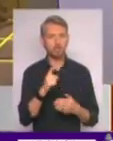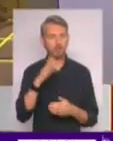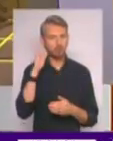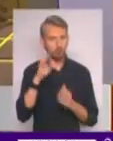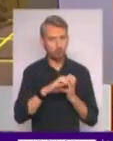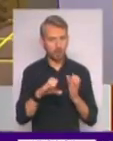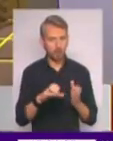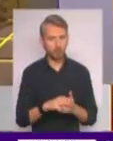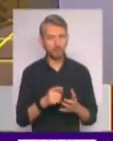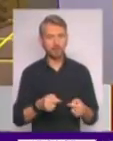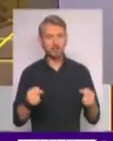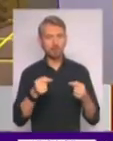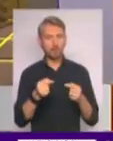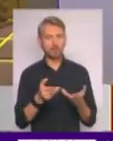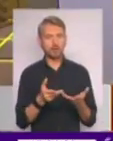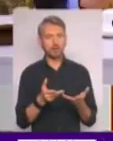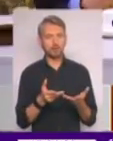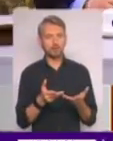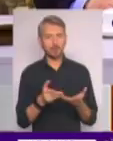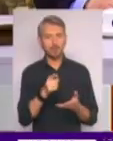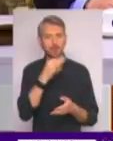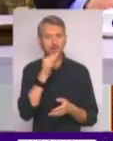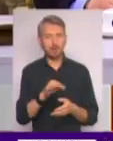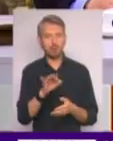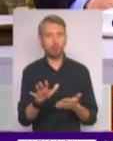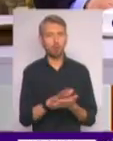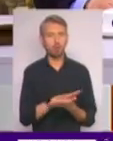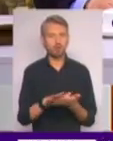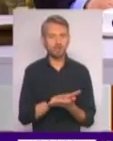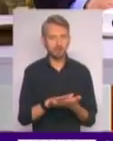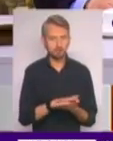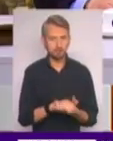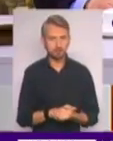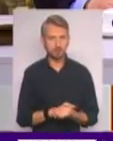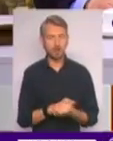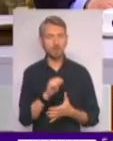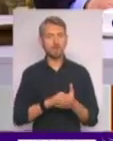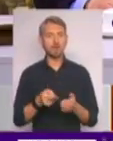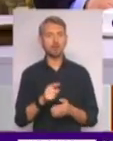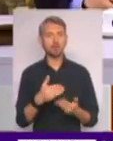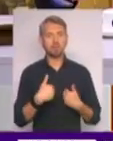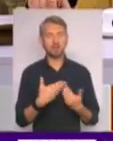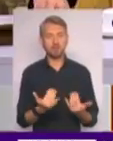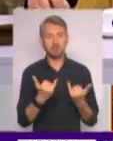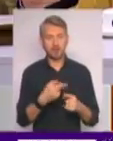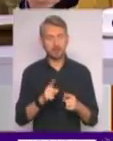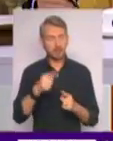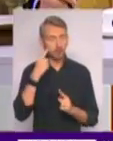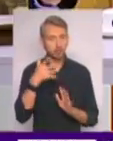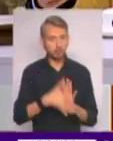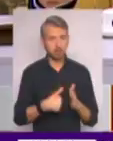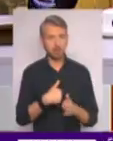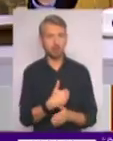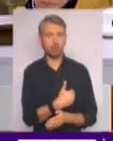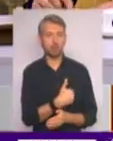водоканалом. Відповідно, ви сказали про промивки. Так от, від того, що ми з вами зараз це зрозуміли, я би ще